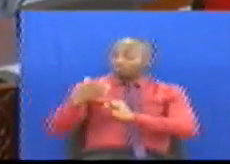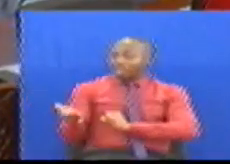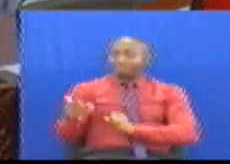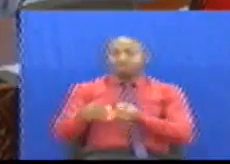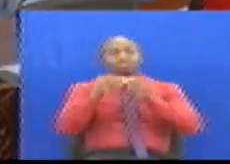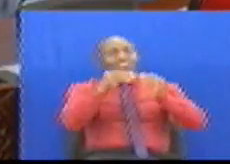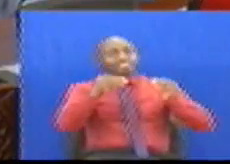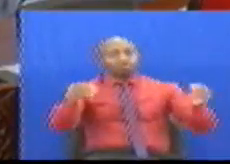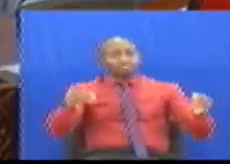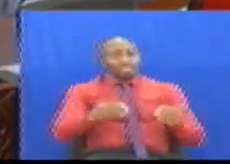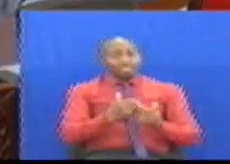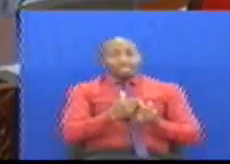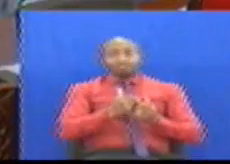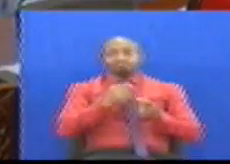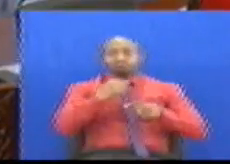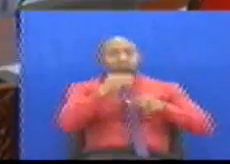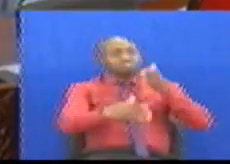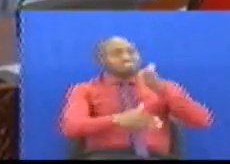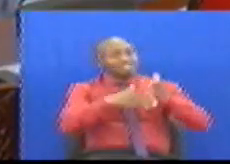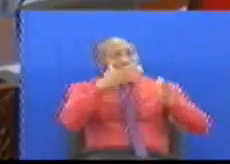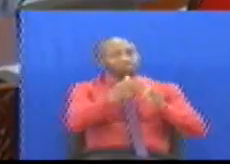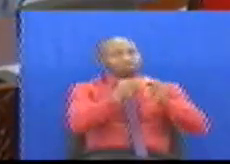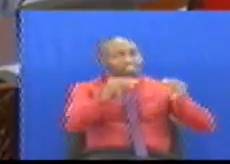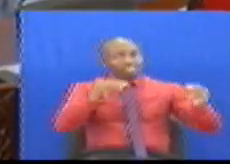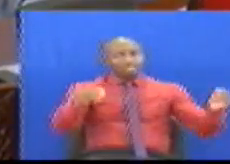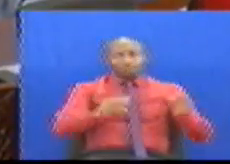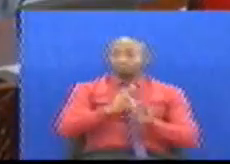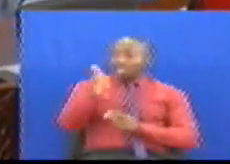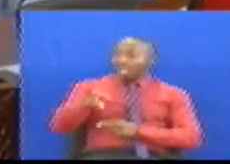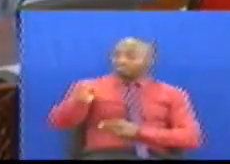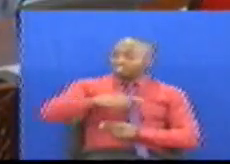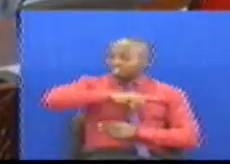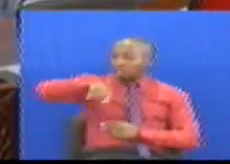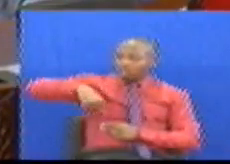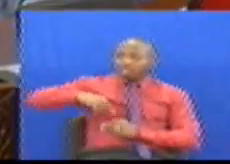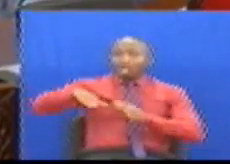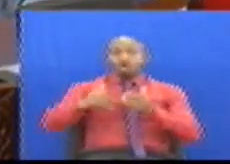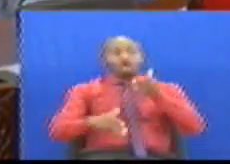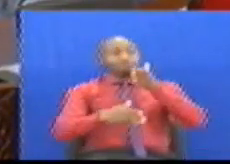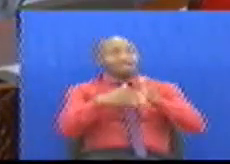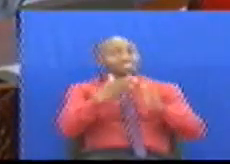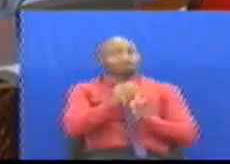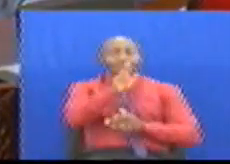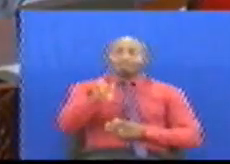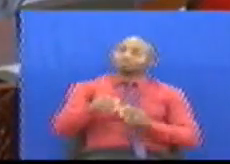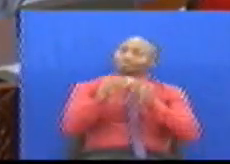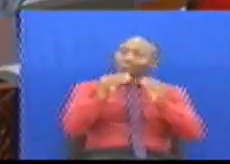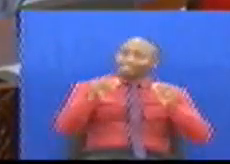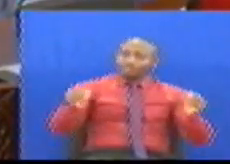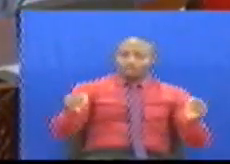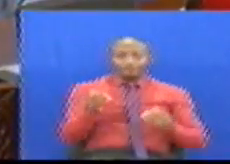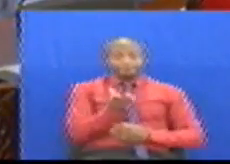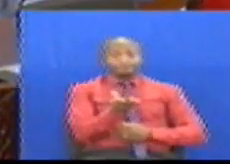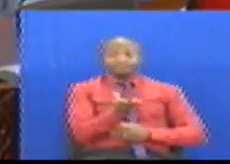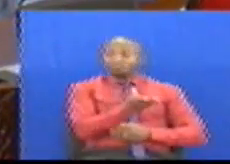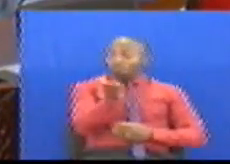tunachelewesha huu ujenzi wa hizi almashauri zetu ama wa haya majengo ya almashauri zetu. Kimsingi